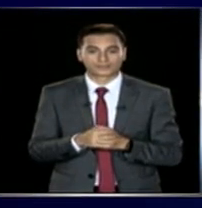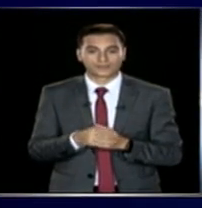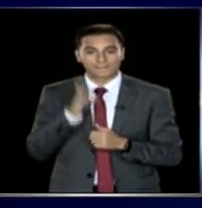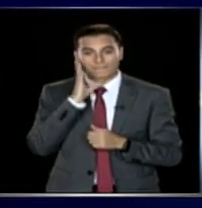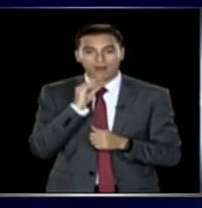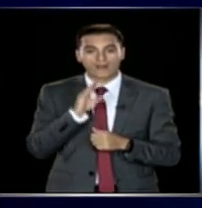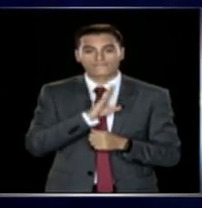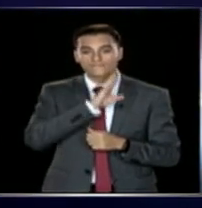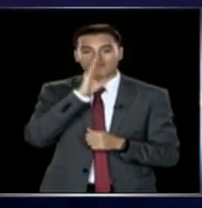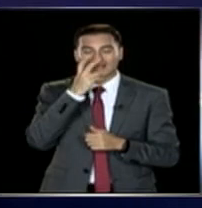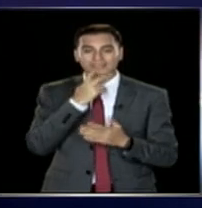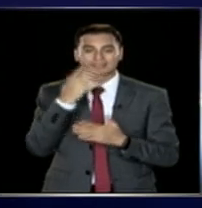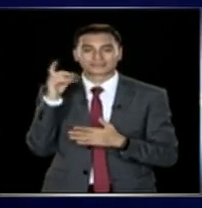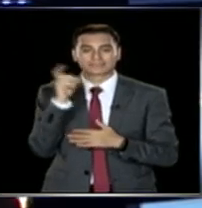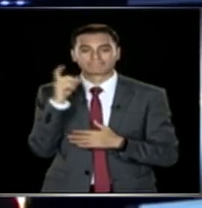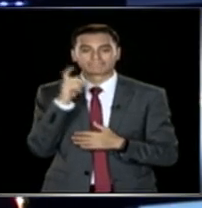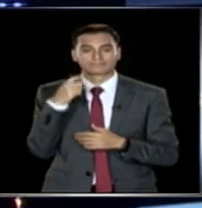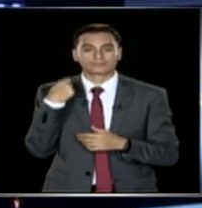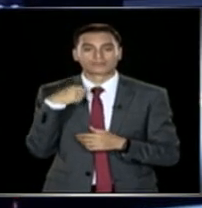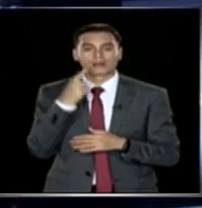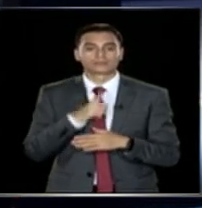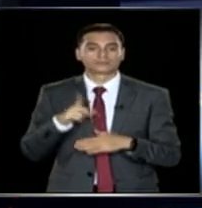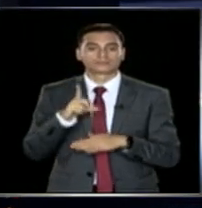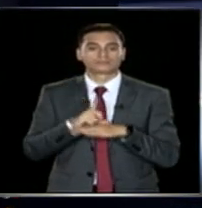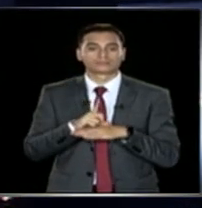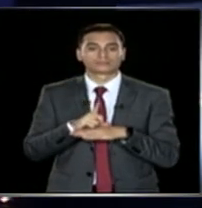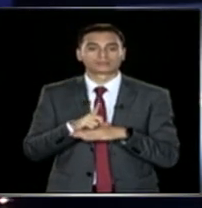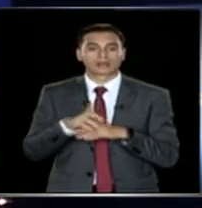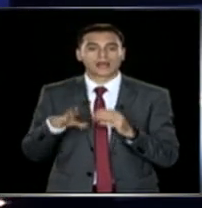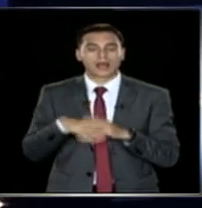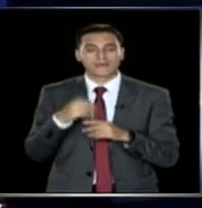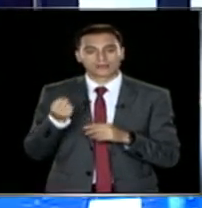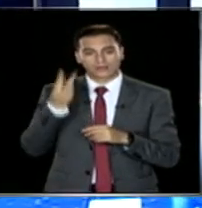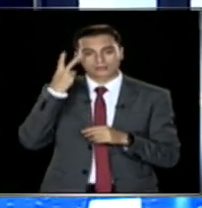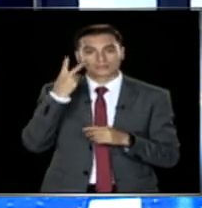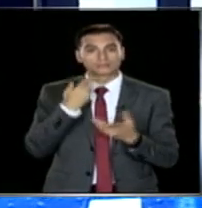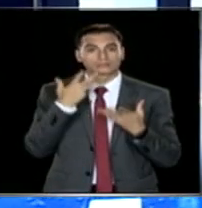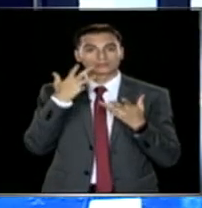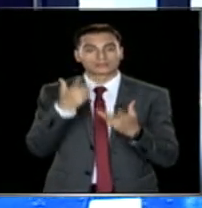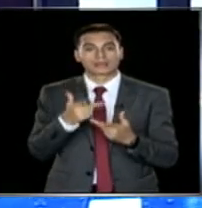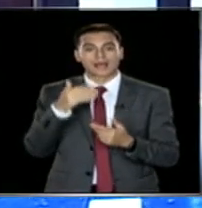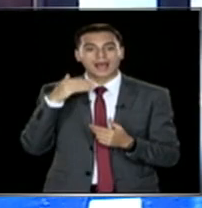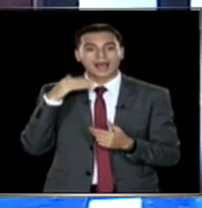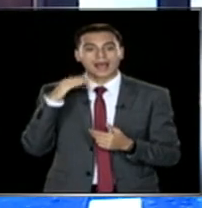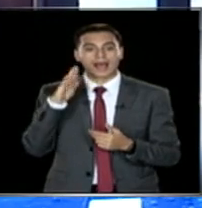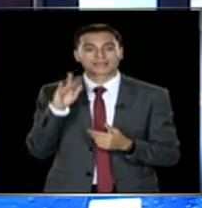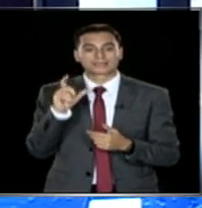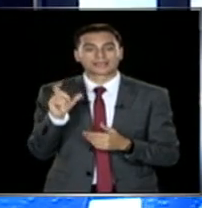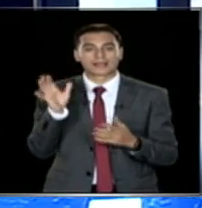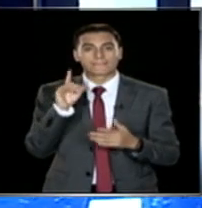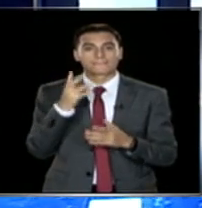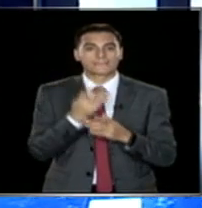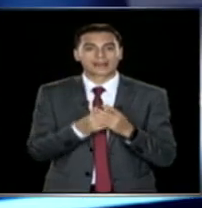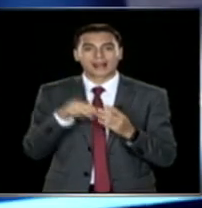في عهد أي خليفة فاطمي اقترح الحسن بن الهيثم فكرة إنشاء سد في